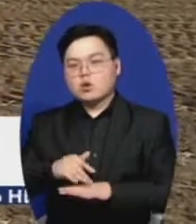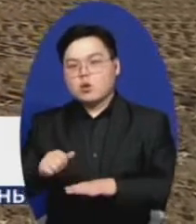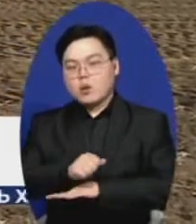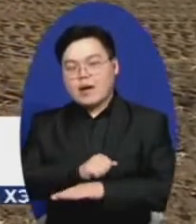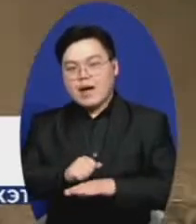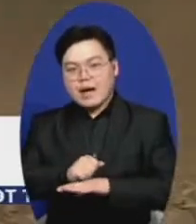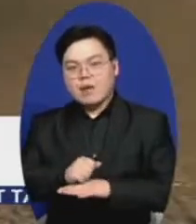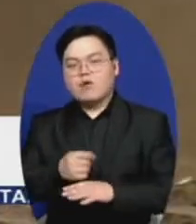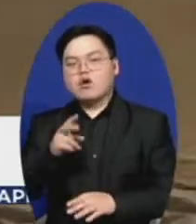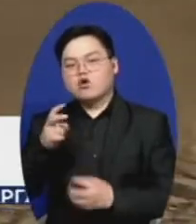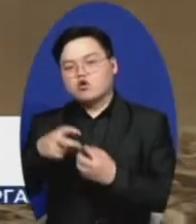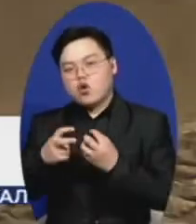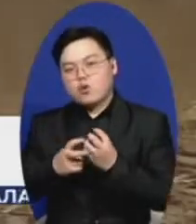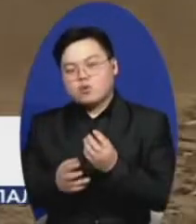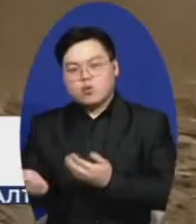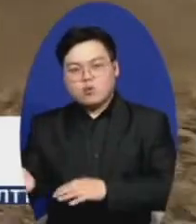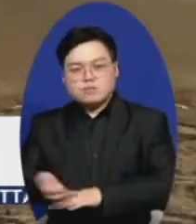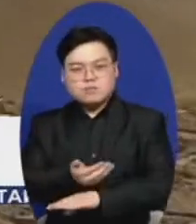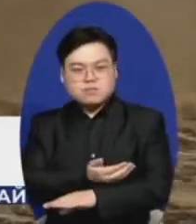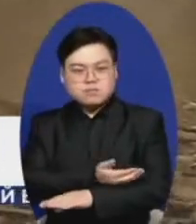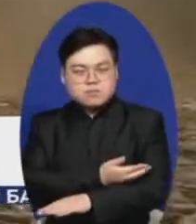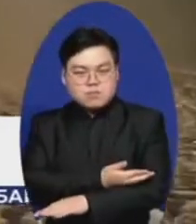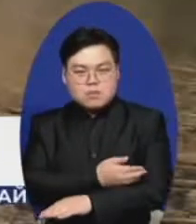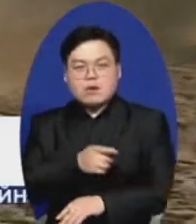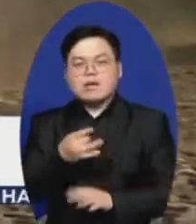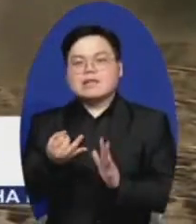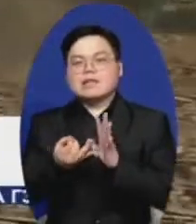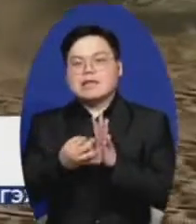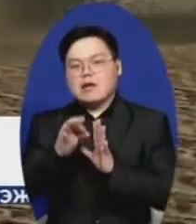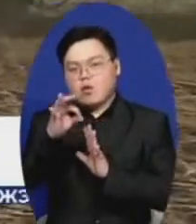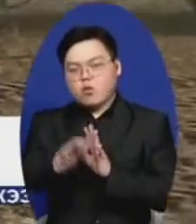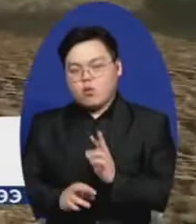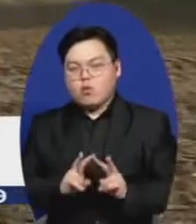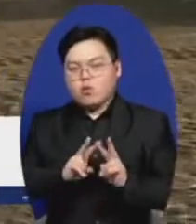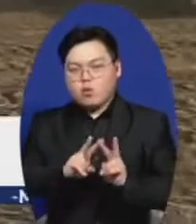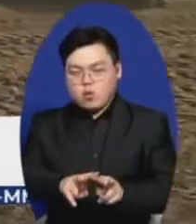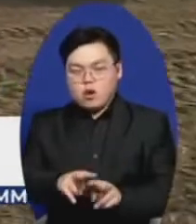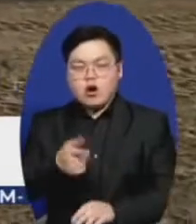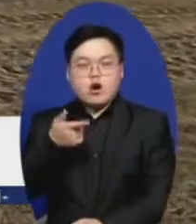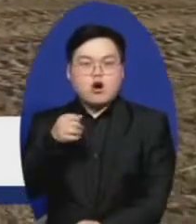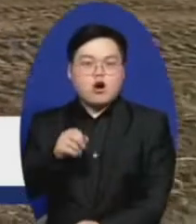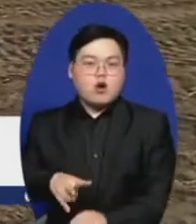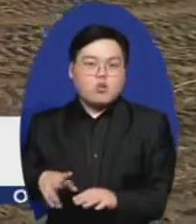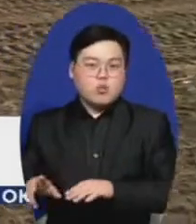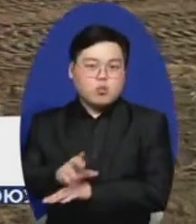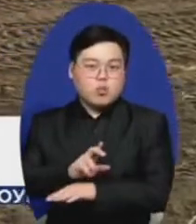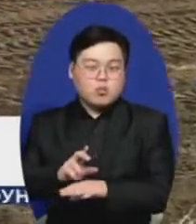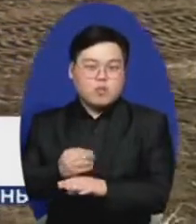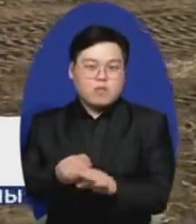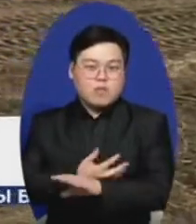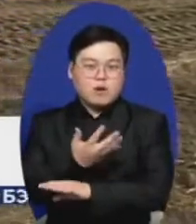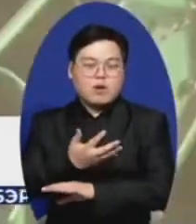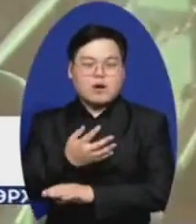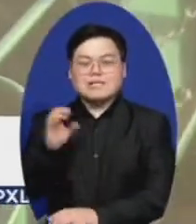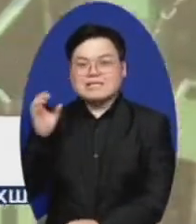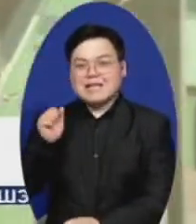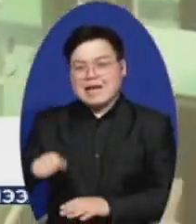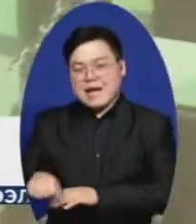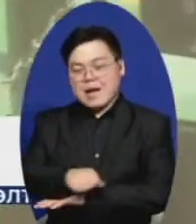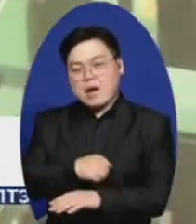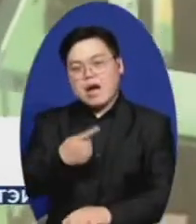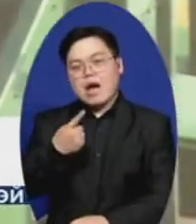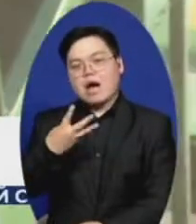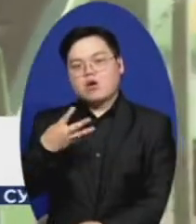Төв аймгийн Жаргаланд сумын хэмжээнд төмс уралтай ажил өнөөдрийн байдлаар 70% үргэлжилж байна. Харин тарайлынгийн гол бүс нутаг Сэлэнг аймагт үр тарайны